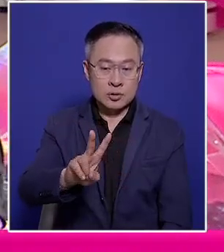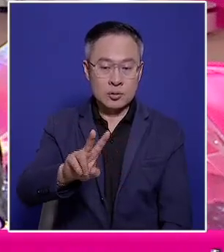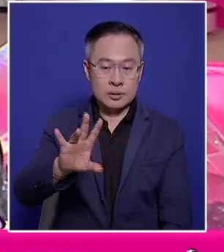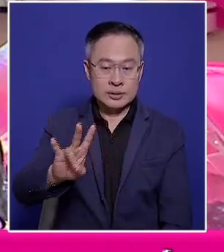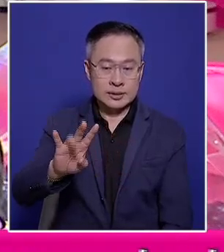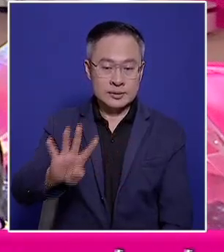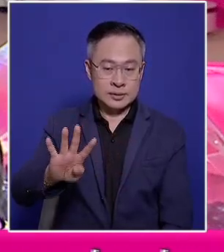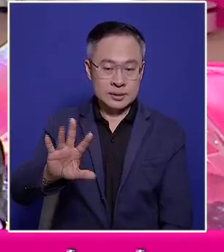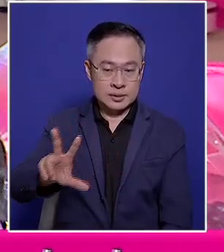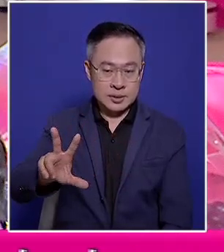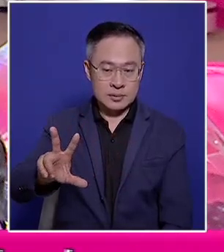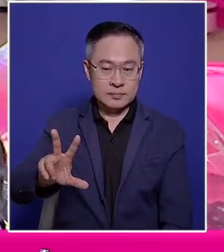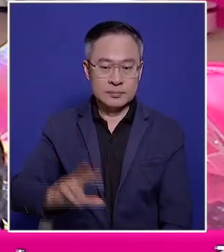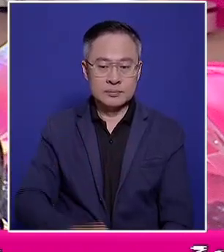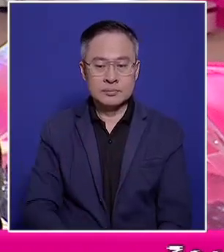1652743